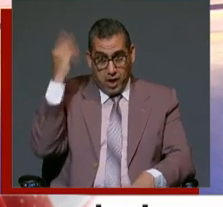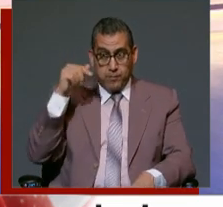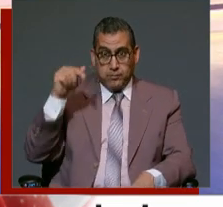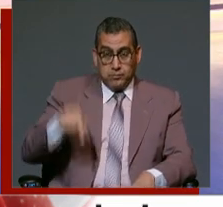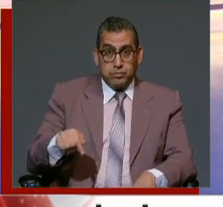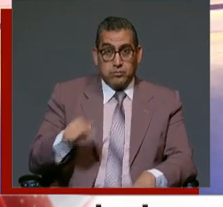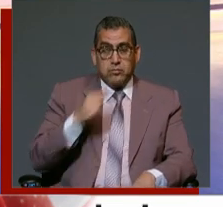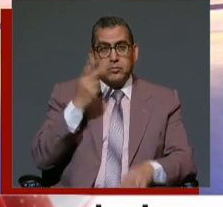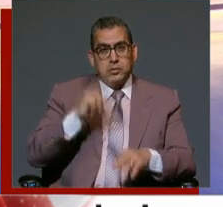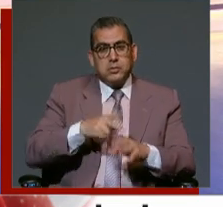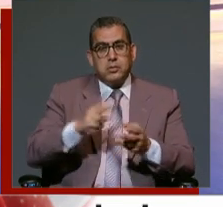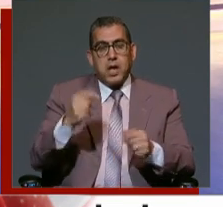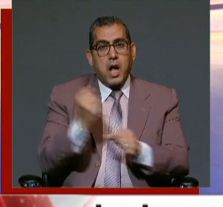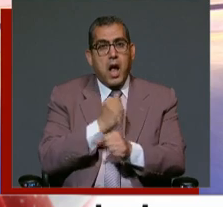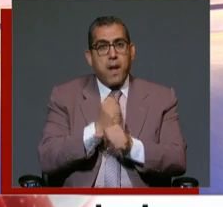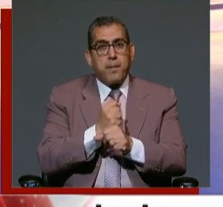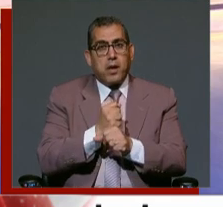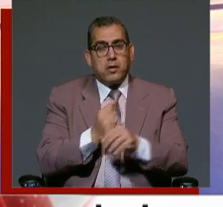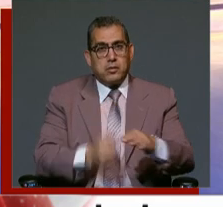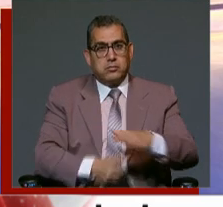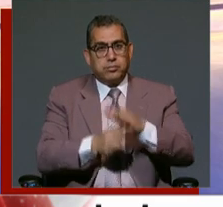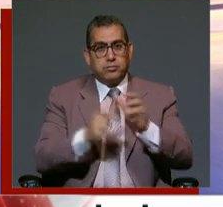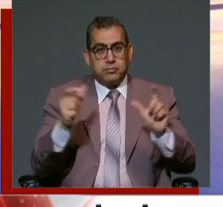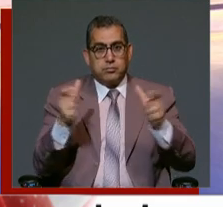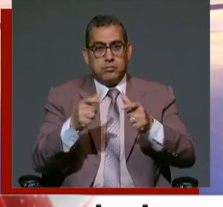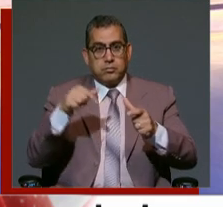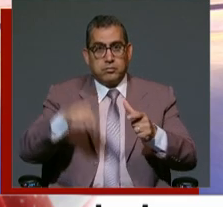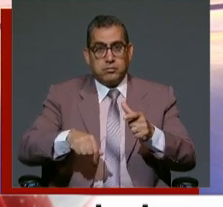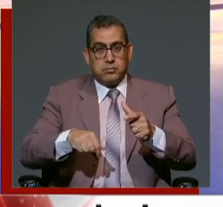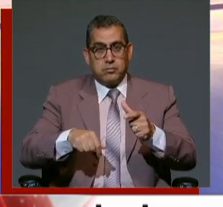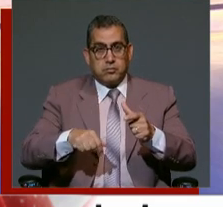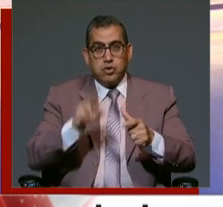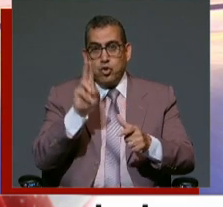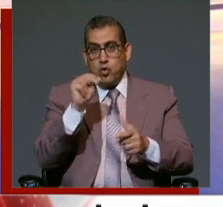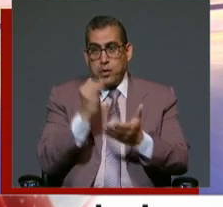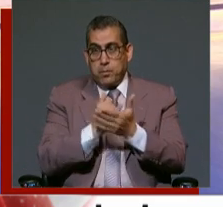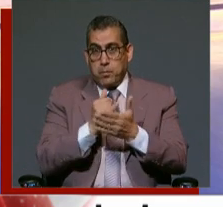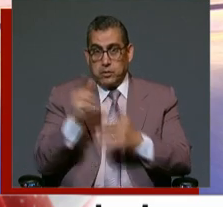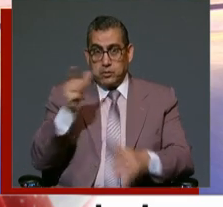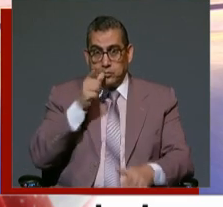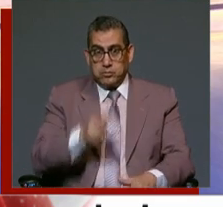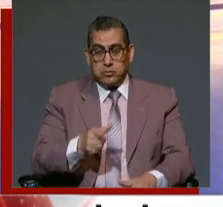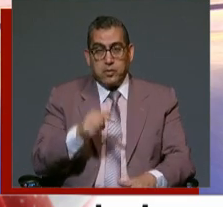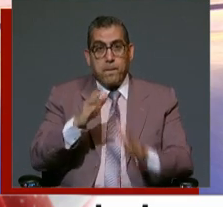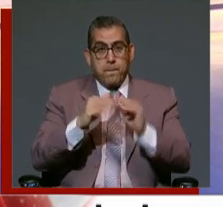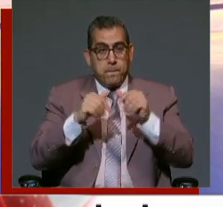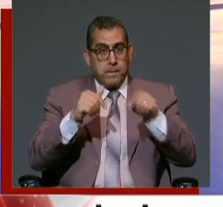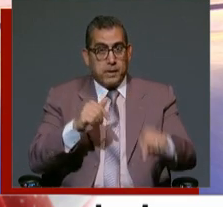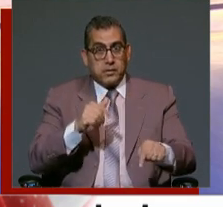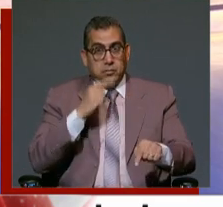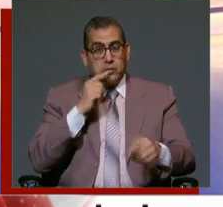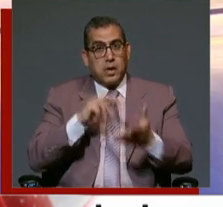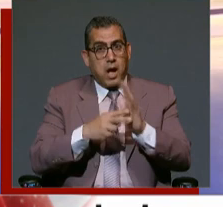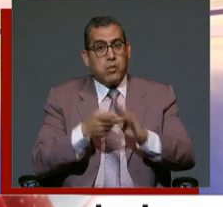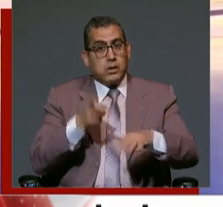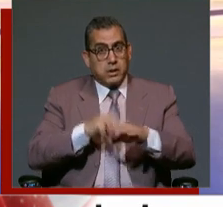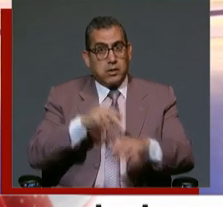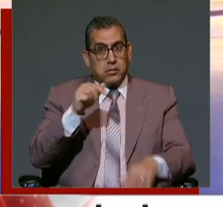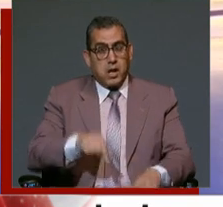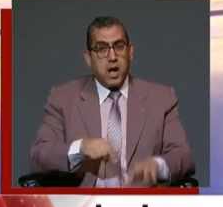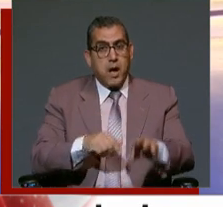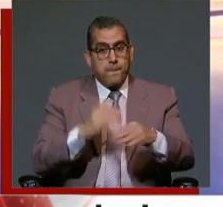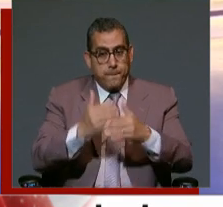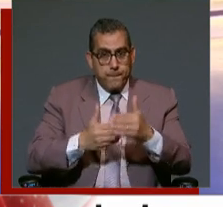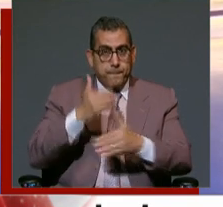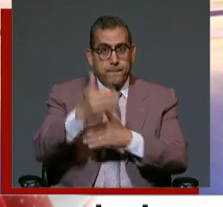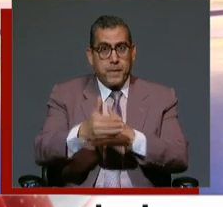خلال طبعا أعمال هذه القمة التي يعني عقدتها الأمم المتحدة هنا في مصر، أو كذلك بعد